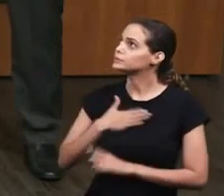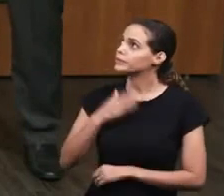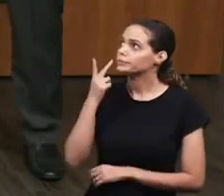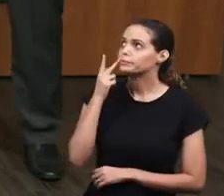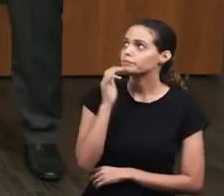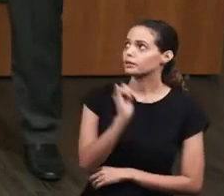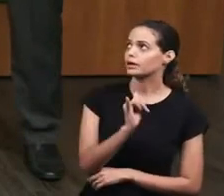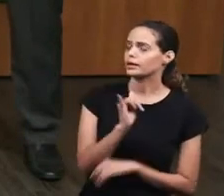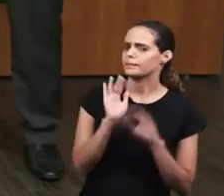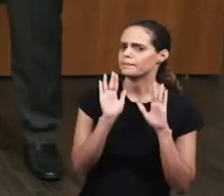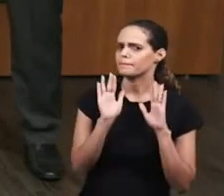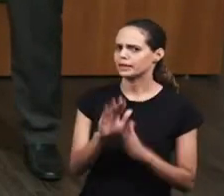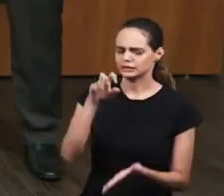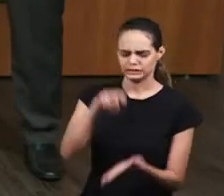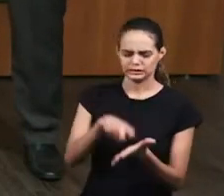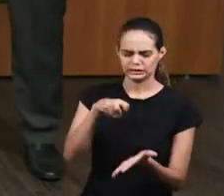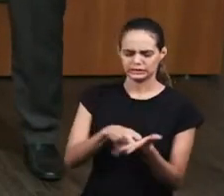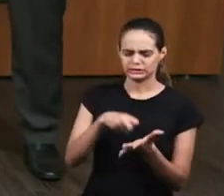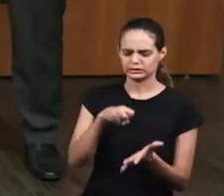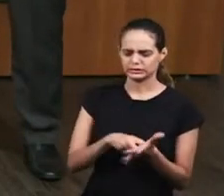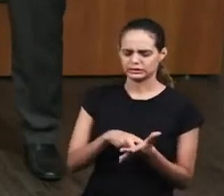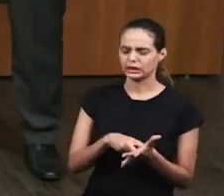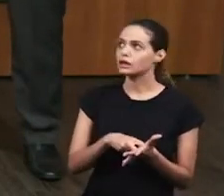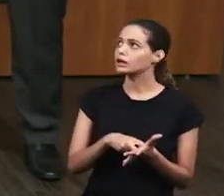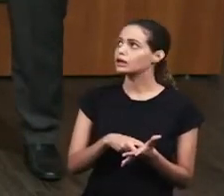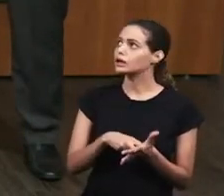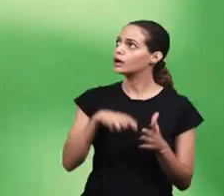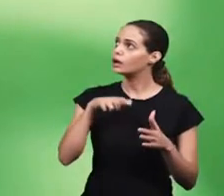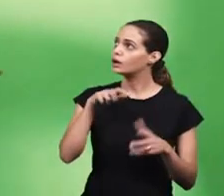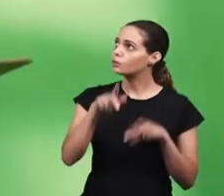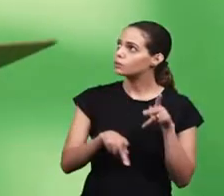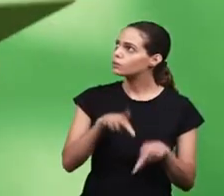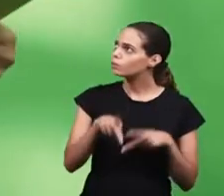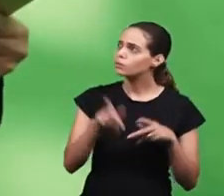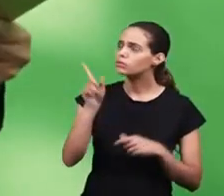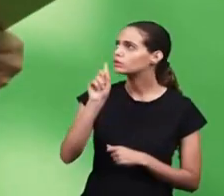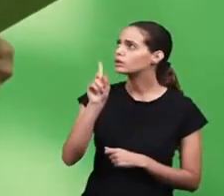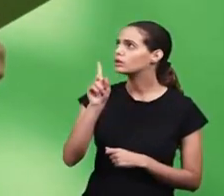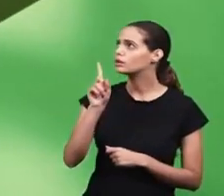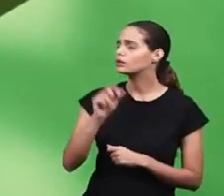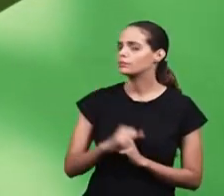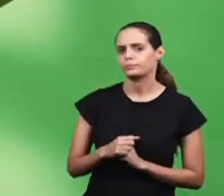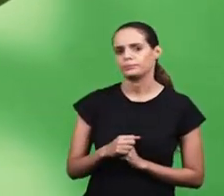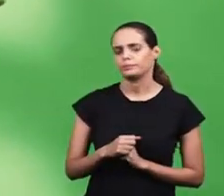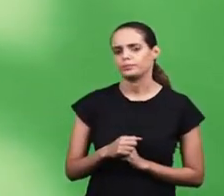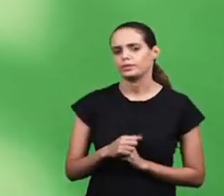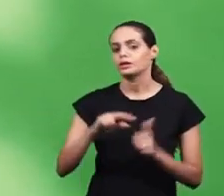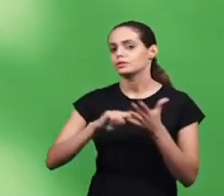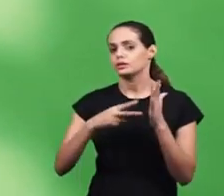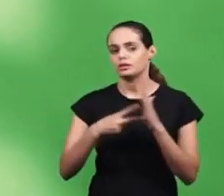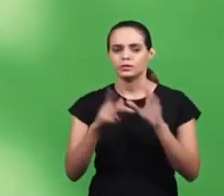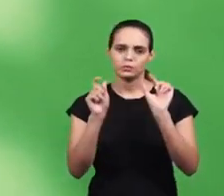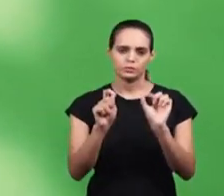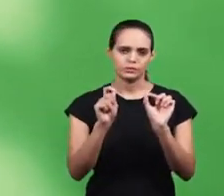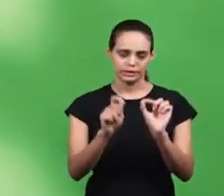König David zum Herrn und er sprach: O Herr, mein Gott, deine Hand sei gegen mich und